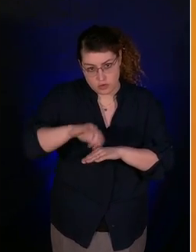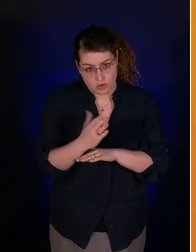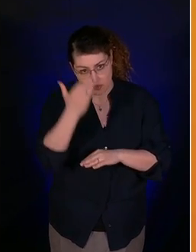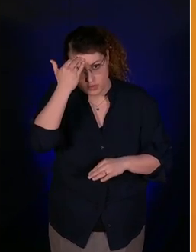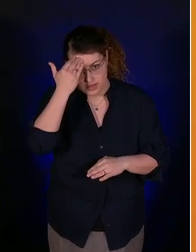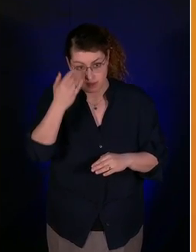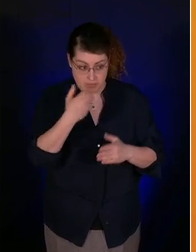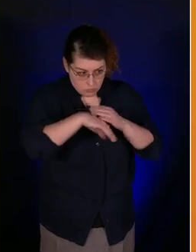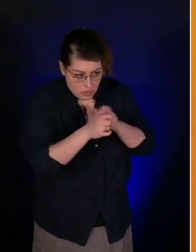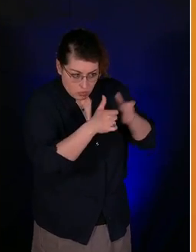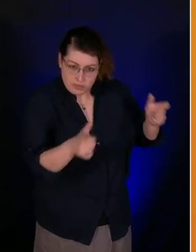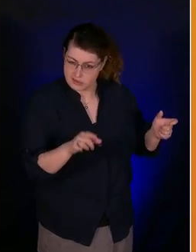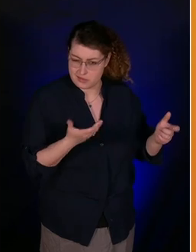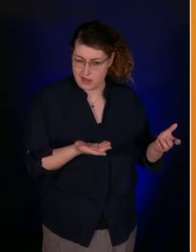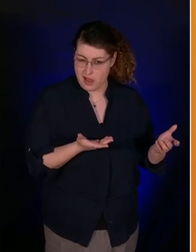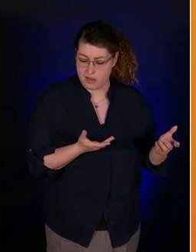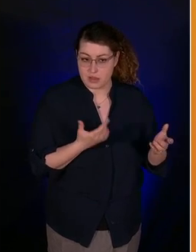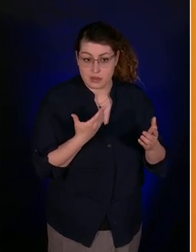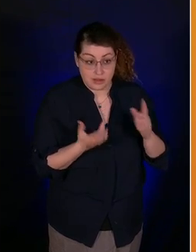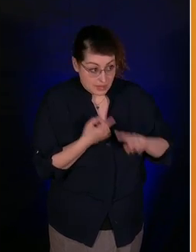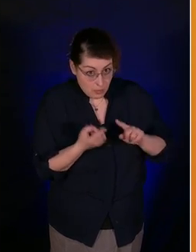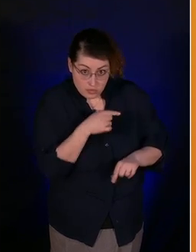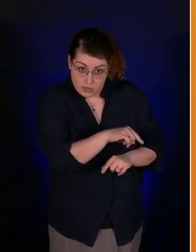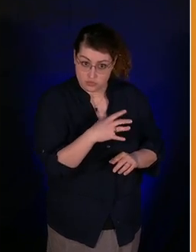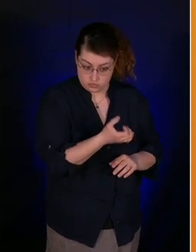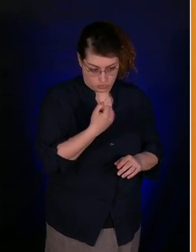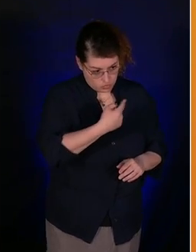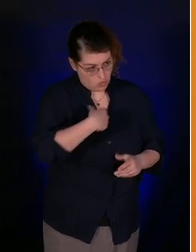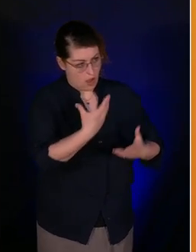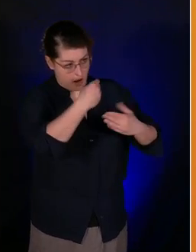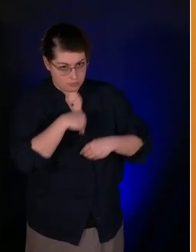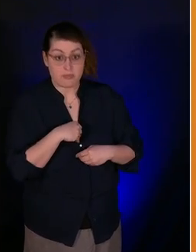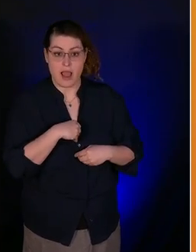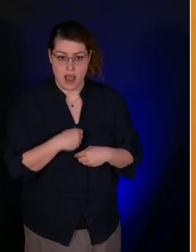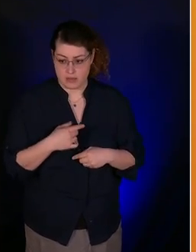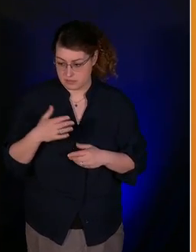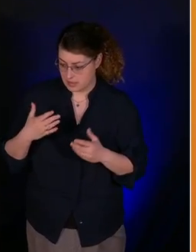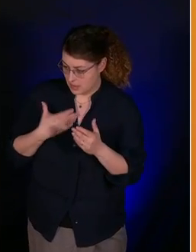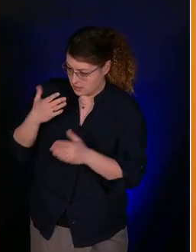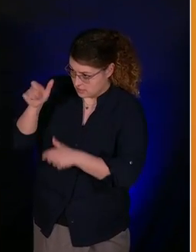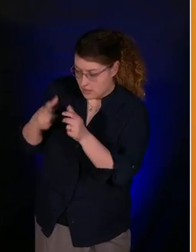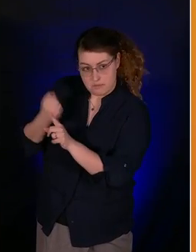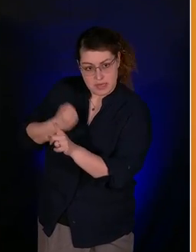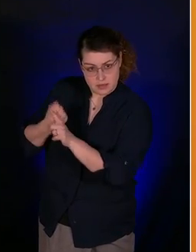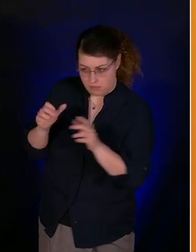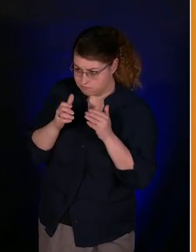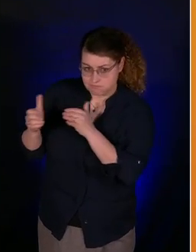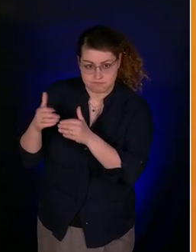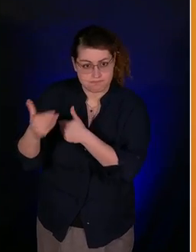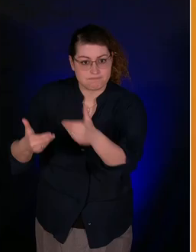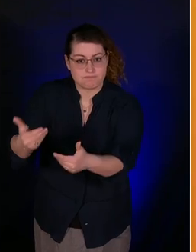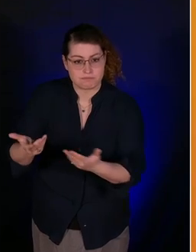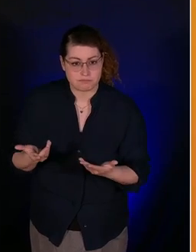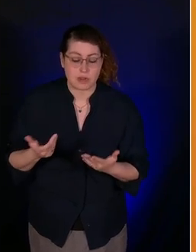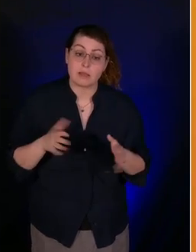dans nos entreprises, car le but est bien de s'en emparer nous-mêmes à la CGT et de le travailler avec nos militants. Cela n'avait en rien la nécessité